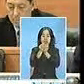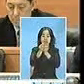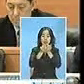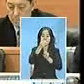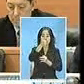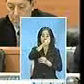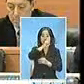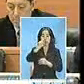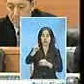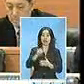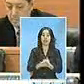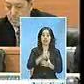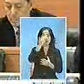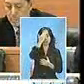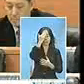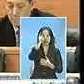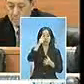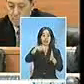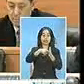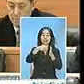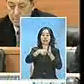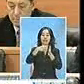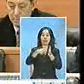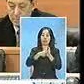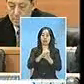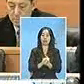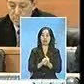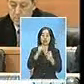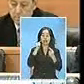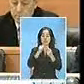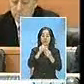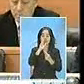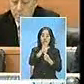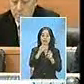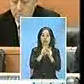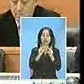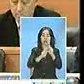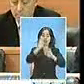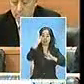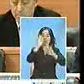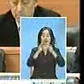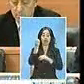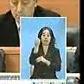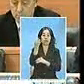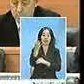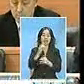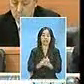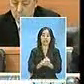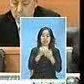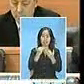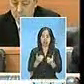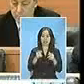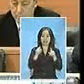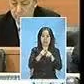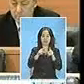ว่าเพราะด้วยเหตุผลว่าผ่านจากคณะกรรมการเสียงส่วนมากอันนี้เหมือนเหตุผล